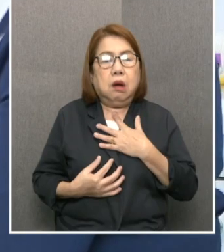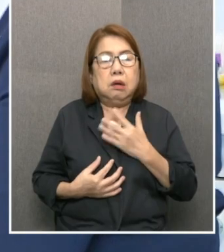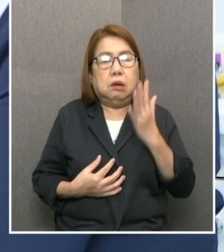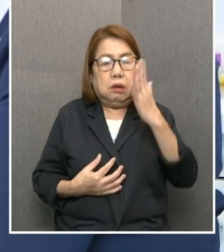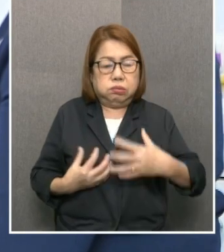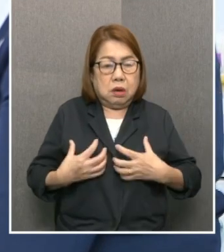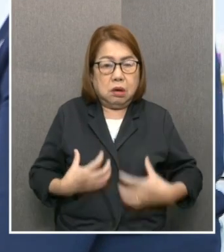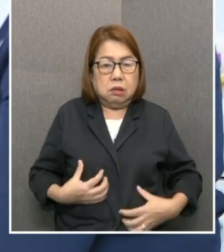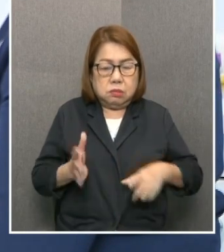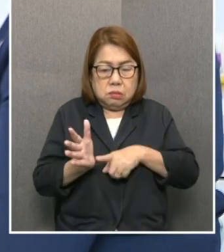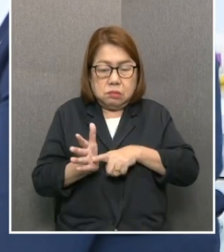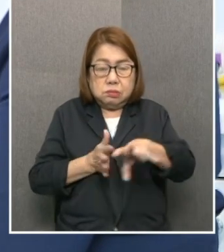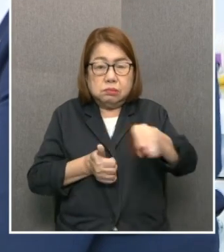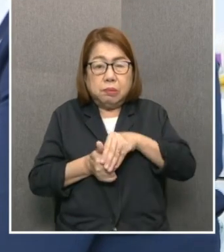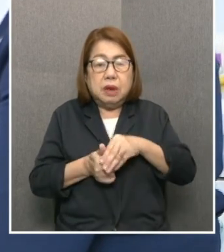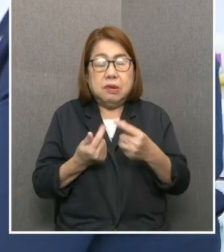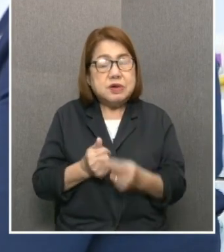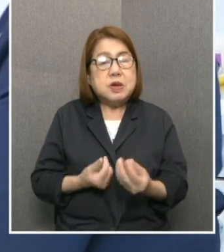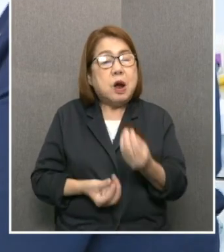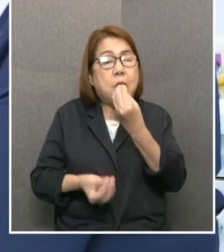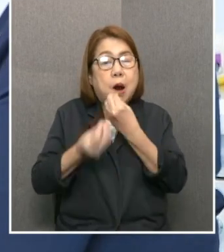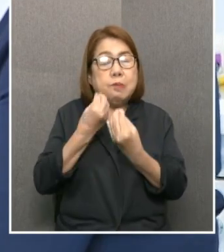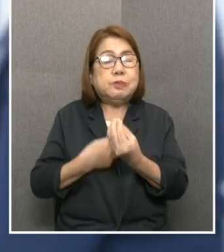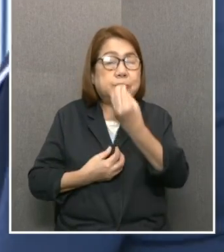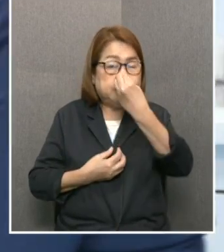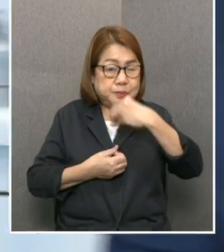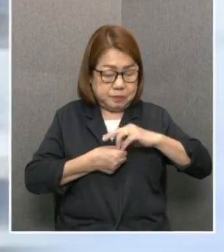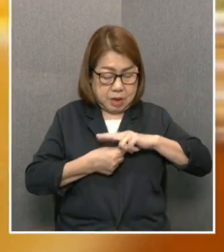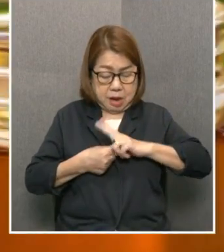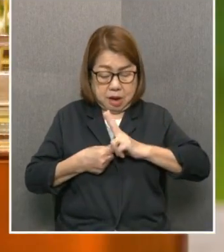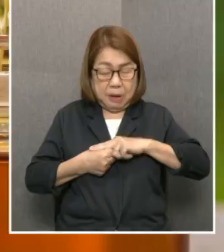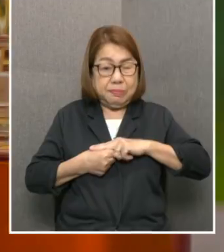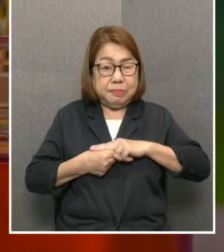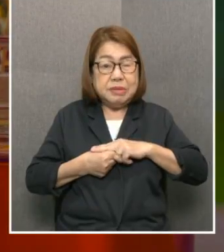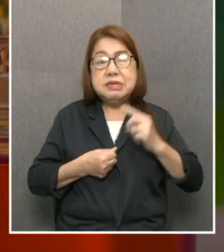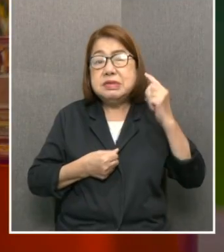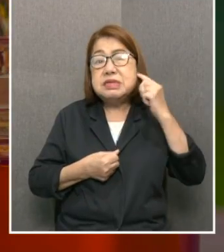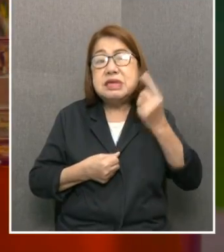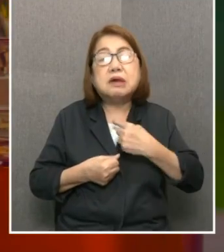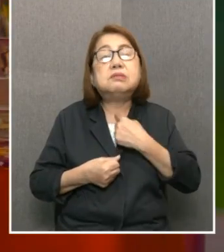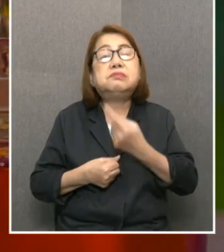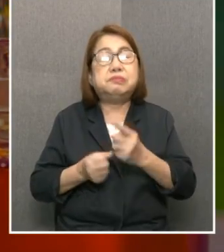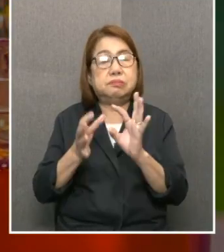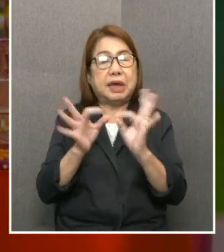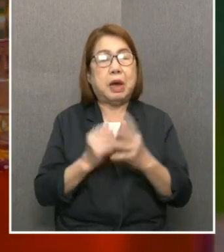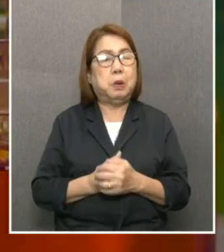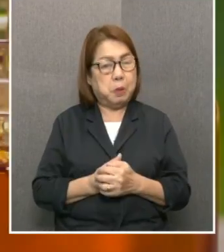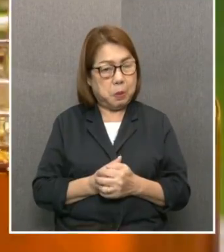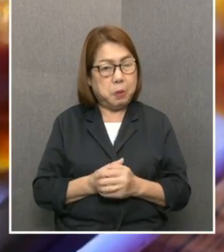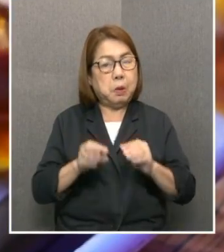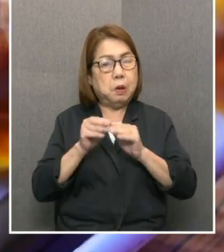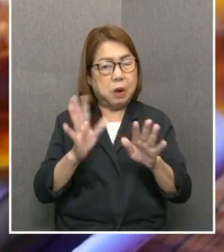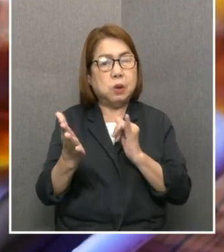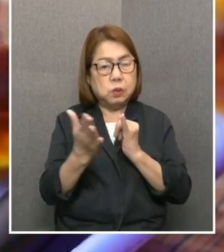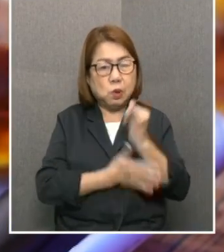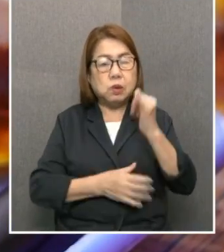ครับดังนั้นอาหารที่เรากินเข้าไปก็เลยจะไม่มีทางสัมผัสกับสายเสียงนะครับสรุปว่าข่าวจริงค่ะการกินน้ำ